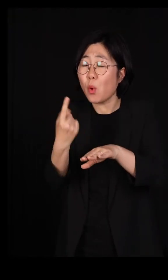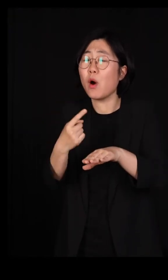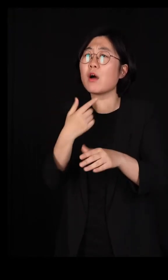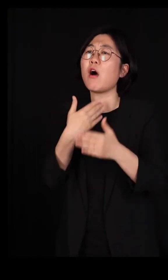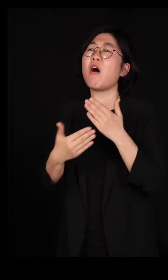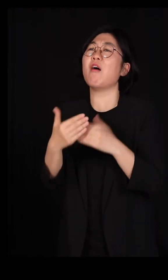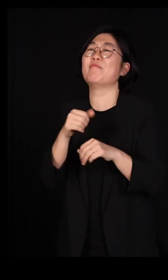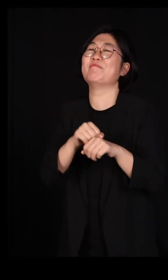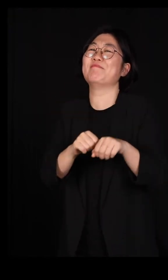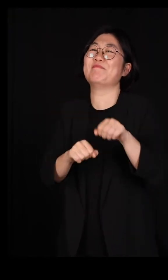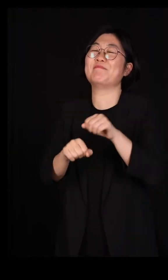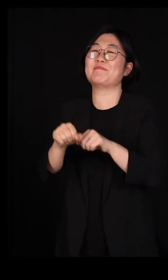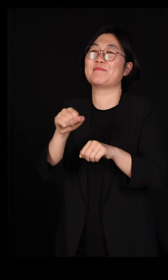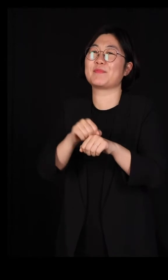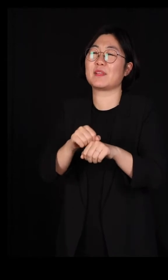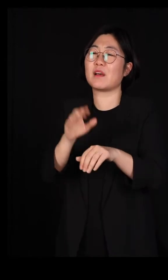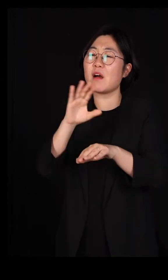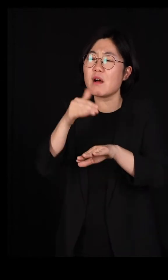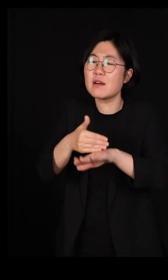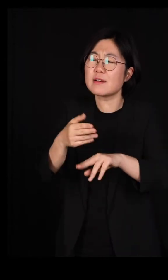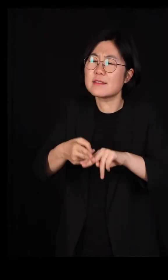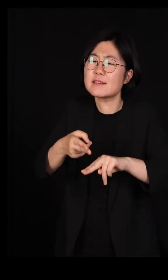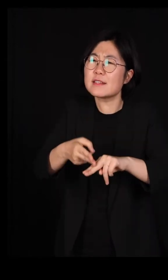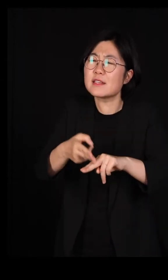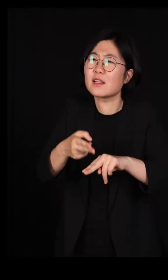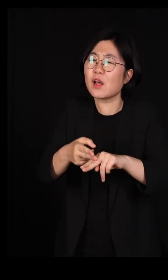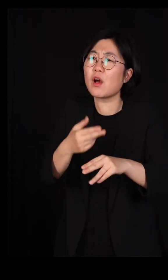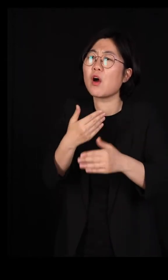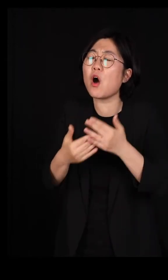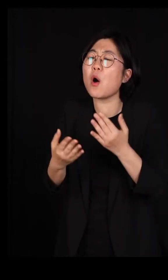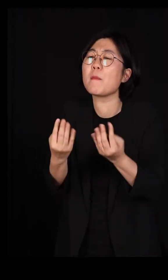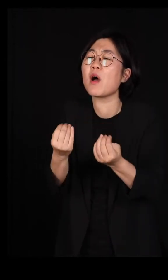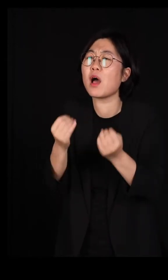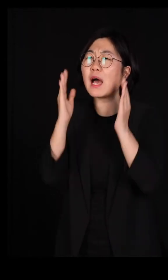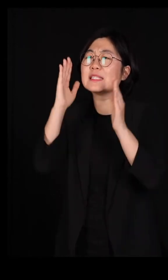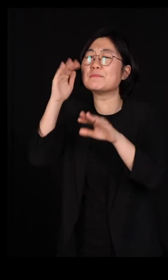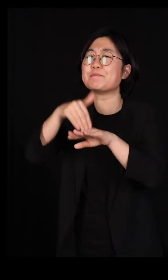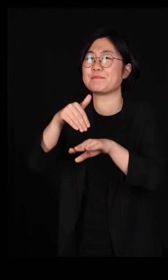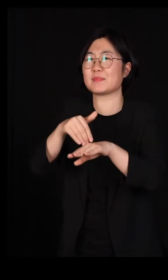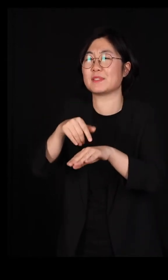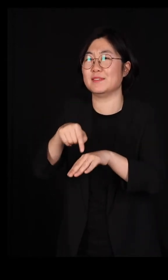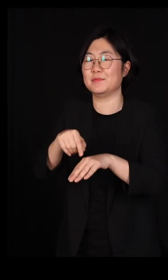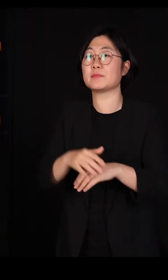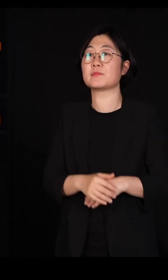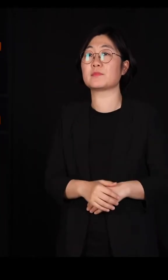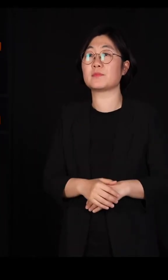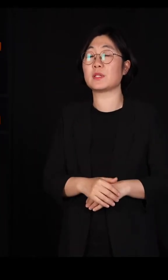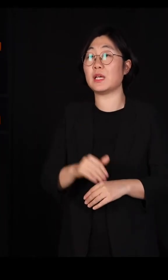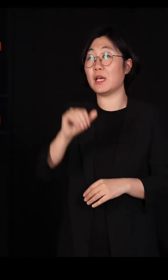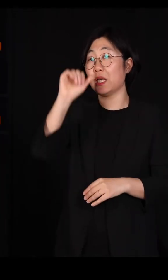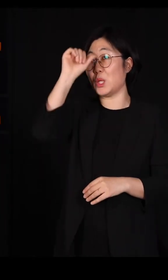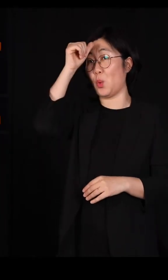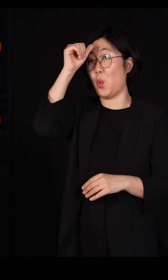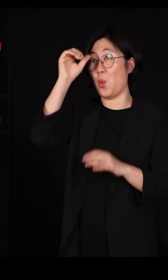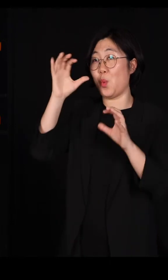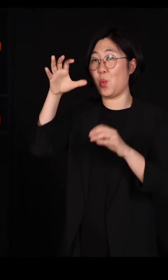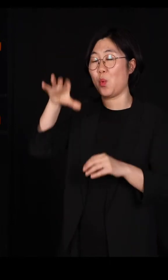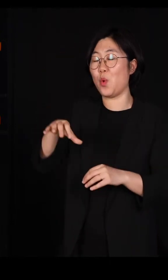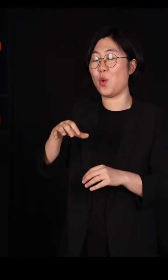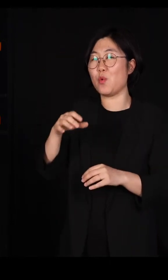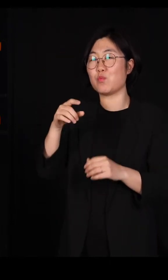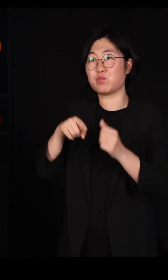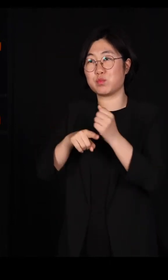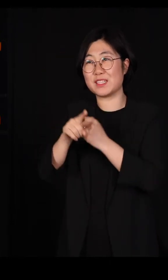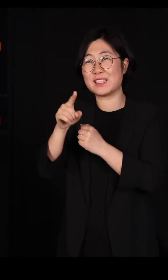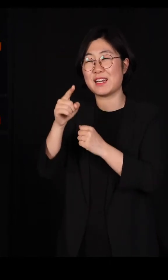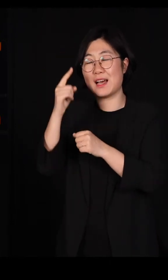그 축적이에요. 얼마나 많이 해 보느냐. 학습량이죠, 학습량. 어 인도의 물리학자이면서